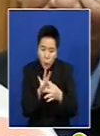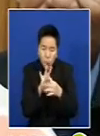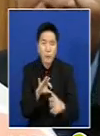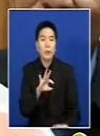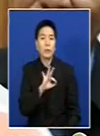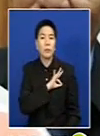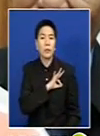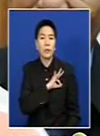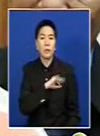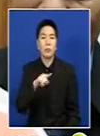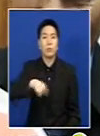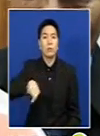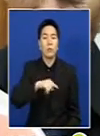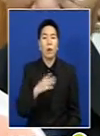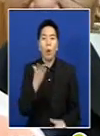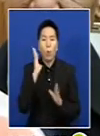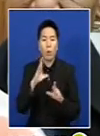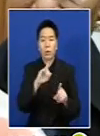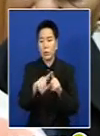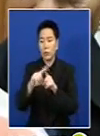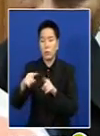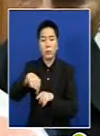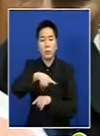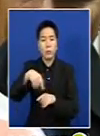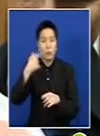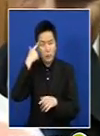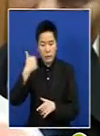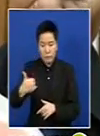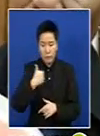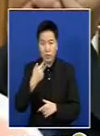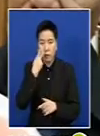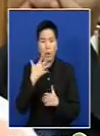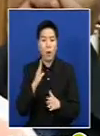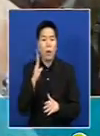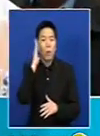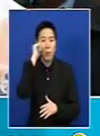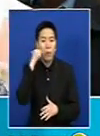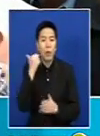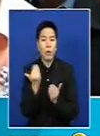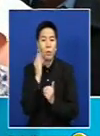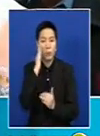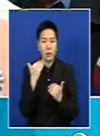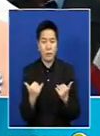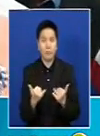ของสมาชิกพ่อแม่มาพบคุณอาพรกับลูกชาย